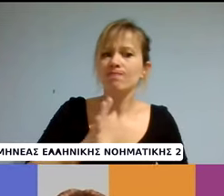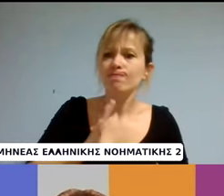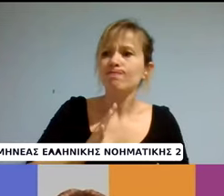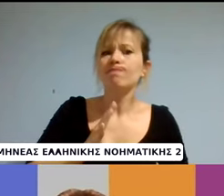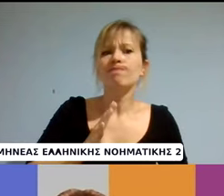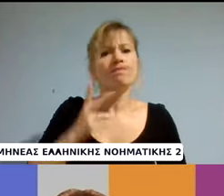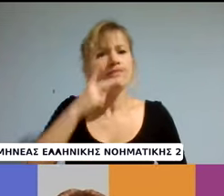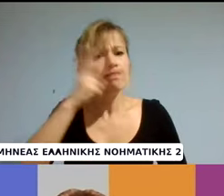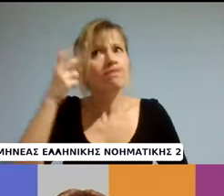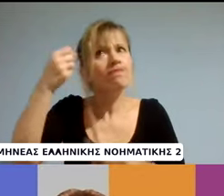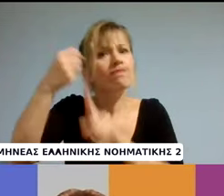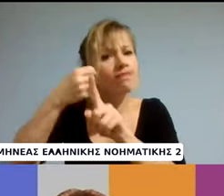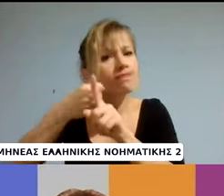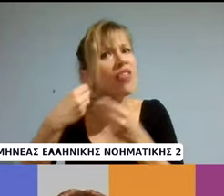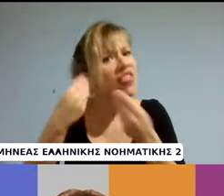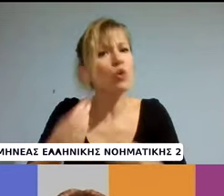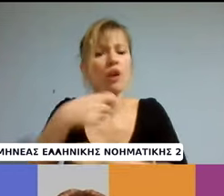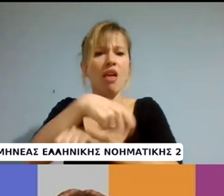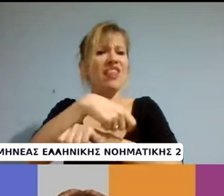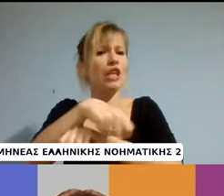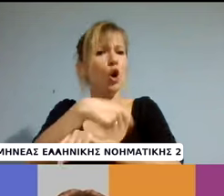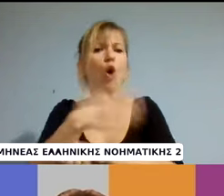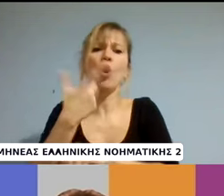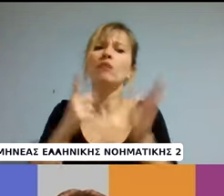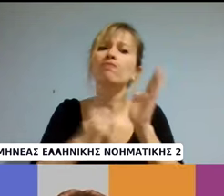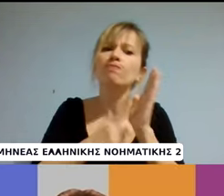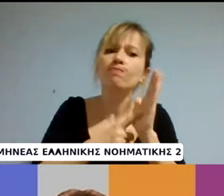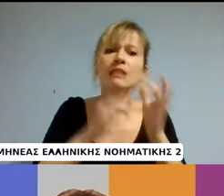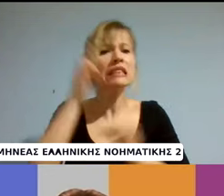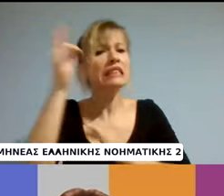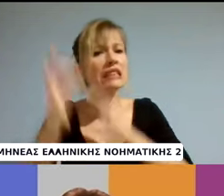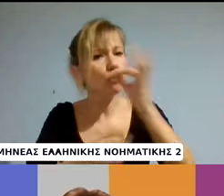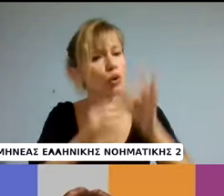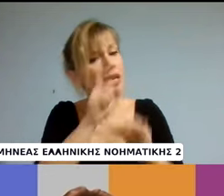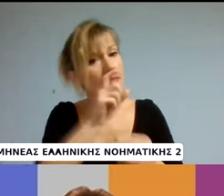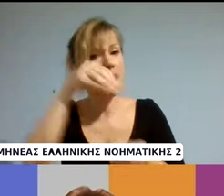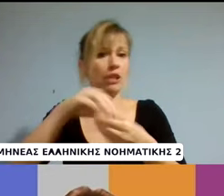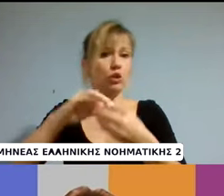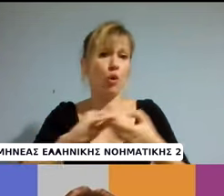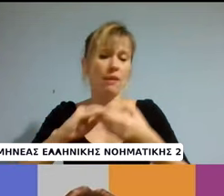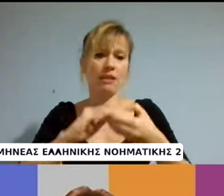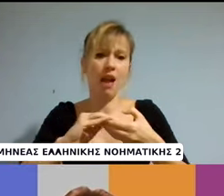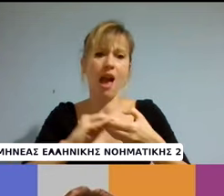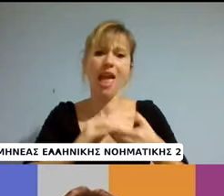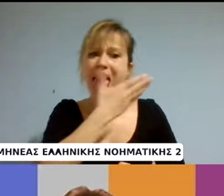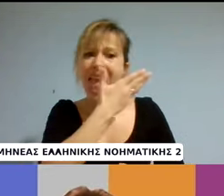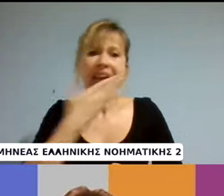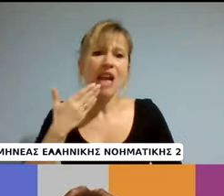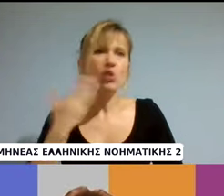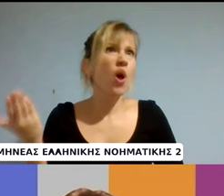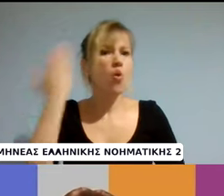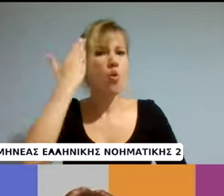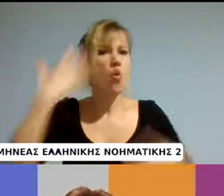τον ίδιο τον δικηγόρο, είτε παρέχοντας νομικές συμβουλές. Και το κόστος δεν είναι τόσο μεγάλο όσο φαντάζονται